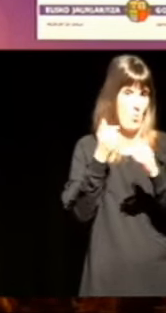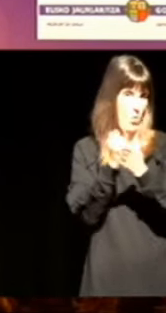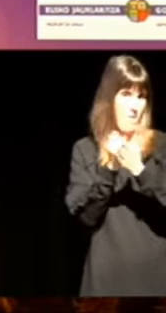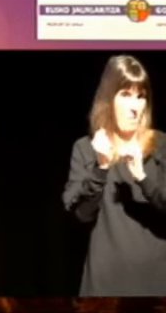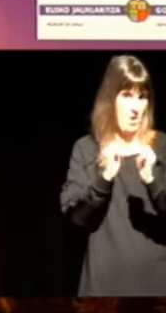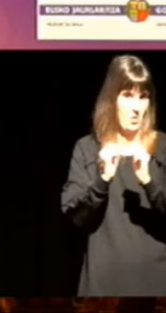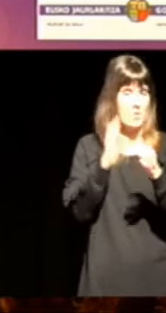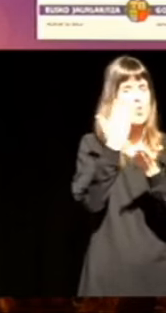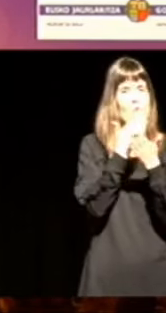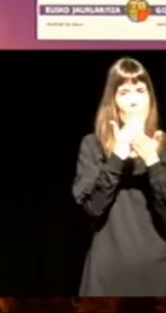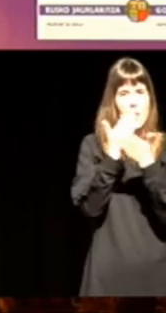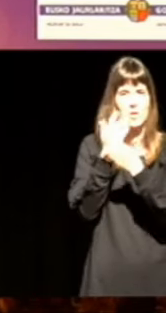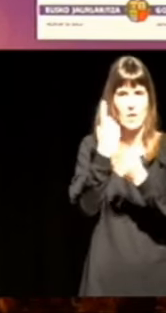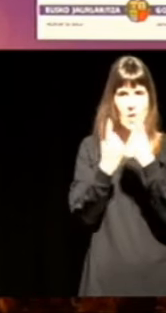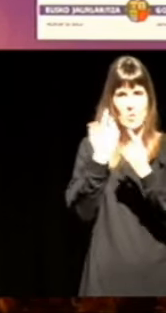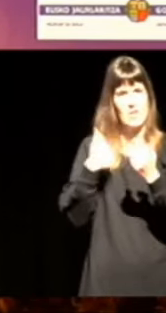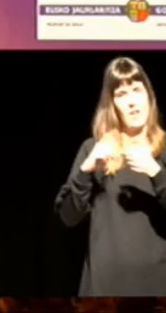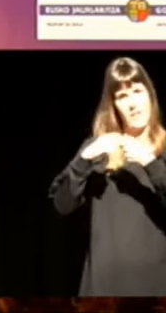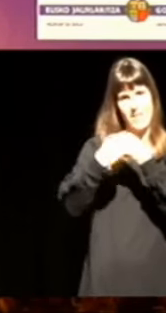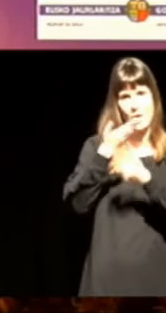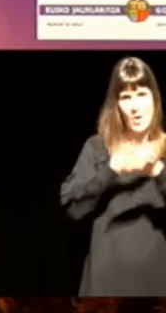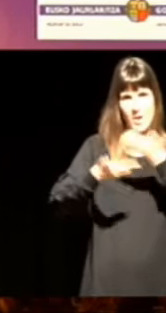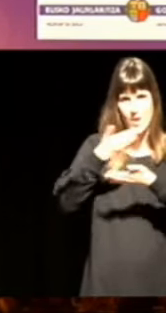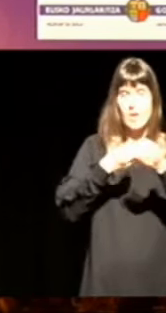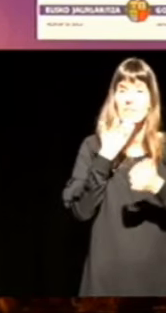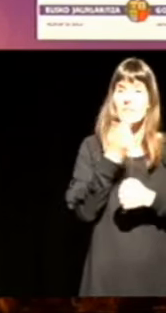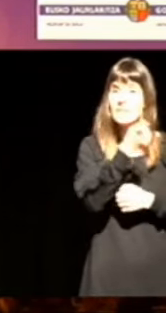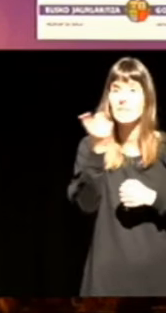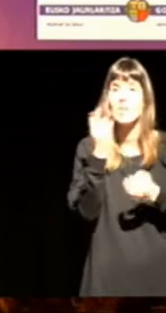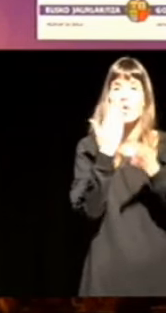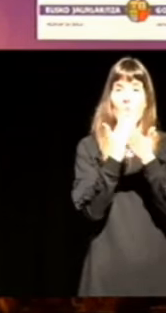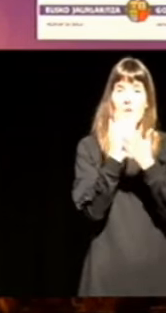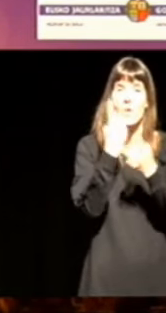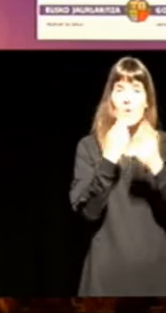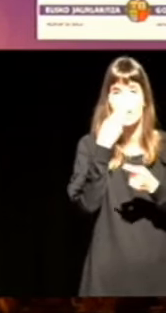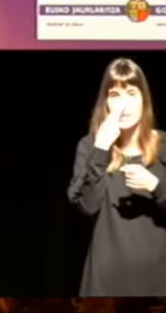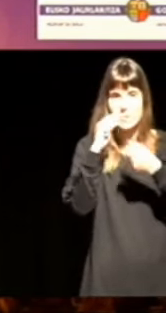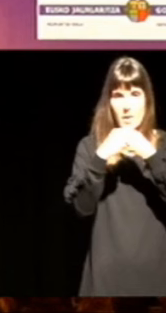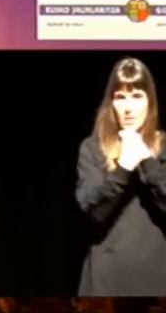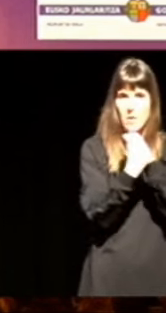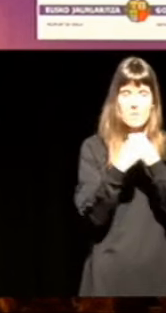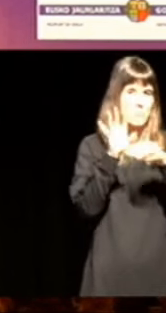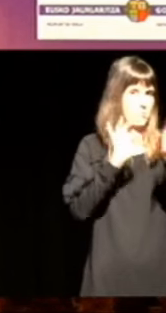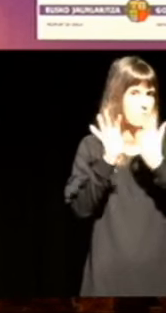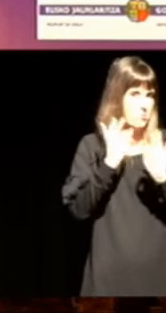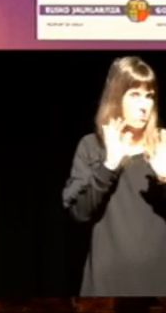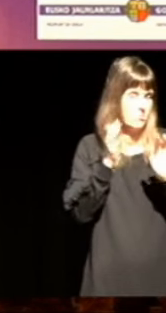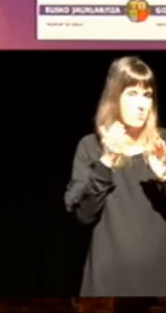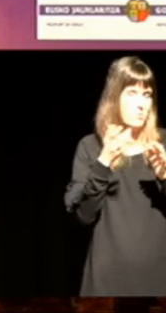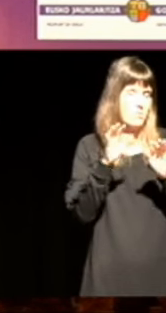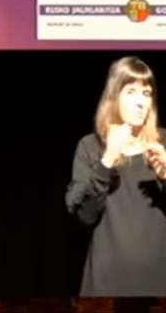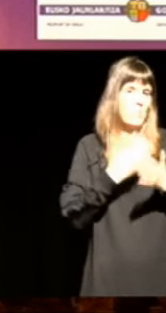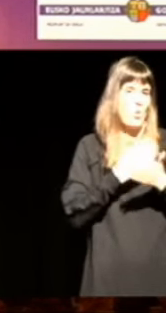igual eraldatzen programan dauden ikastetxe batzuekin, edo interesatuta egon daitezkeen beste batzuekin, hori erabaki gabe dago, eta